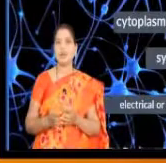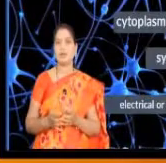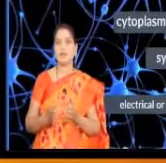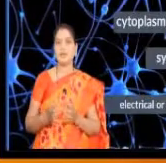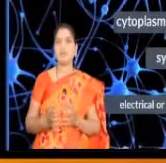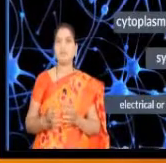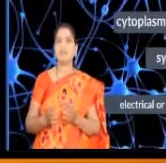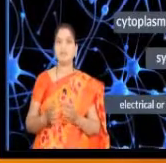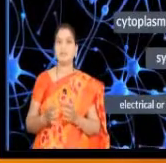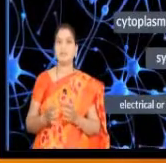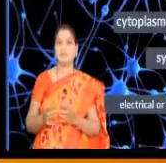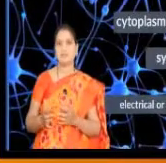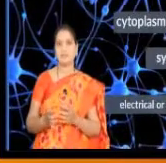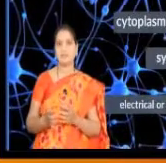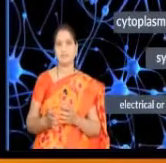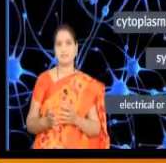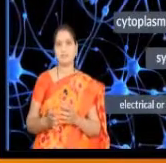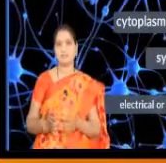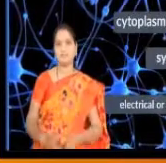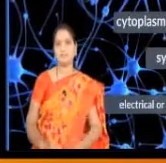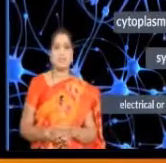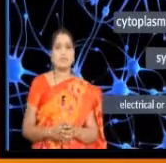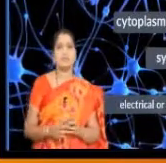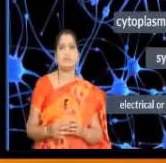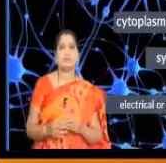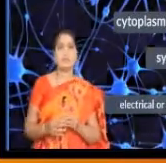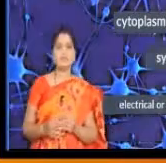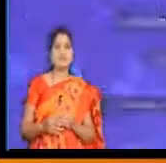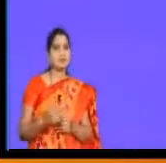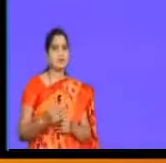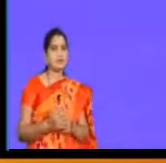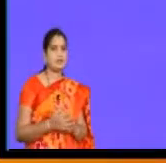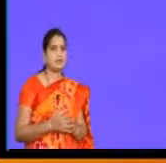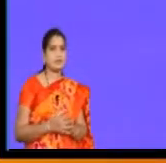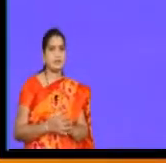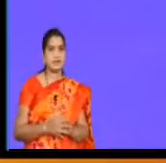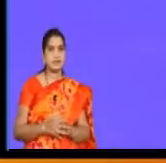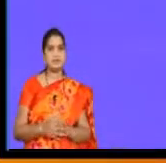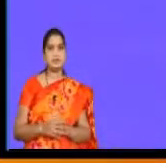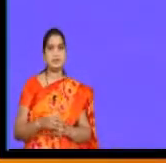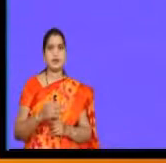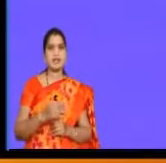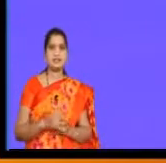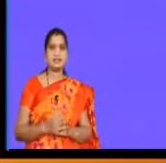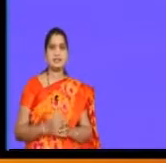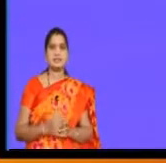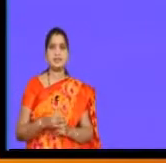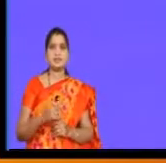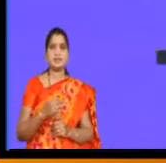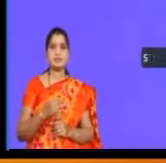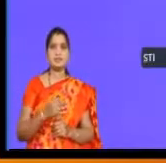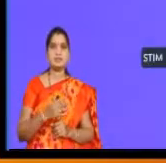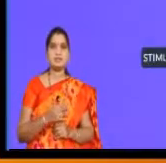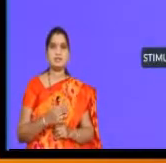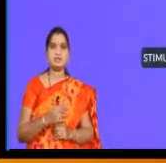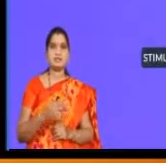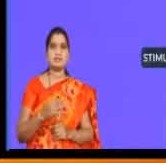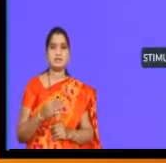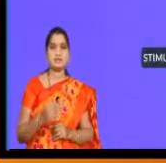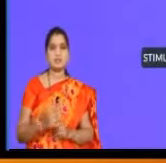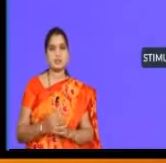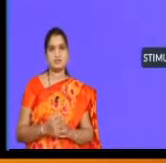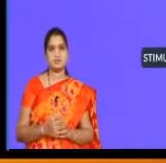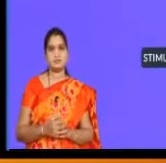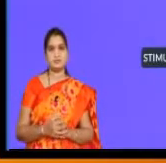హలో గైస్, a message for the students as well, those who have not joined in the geomatical app